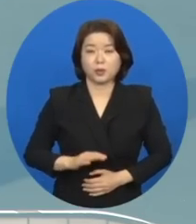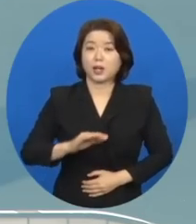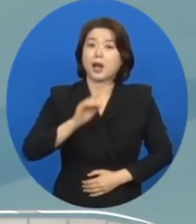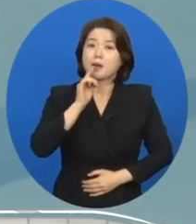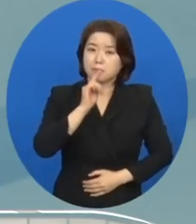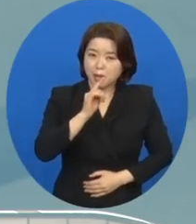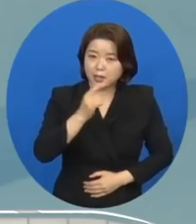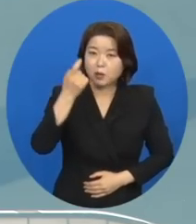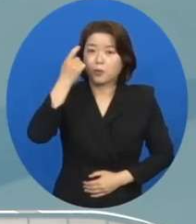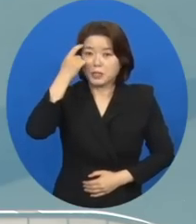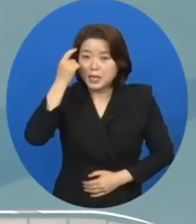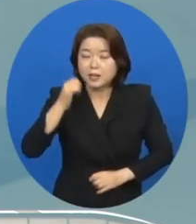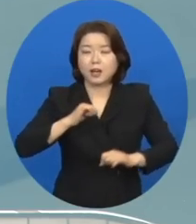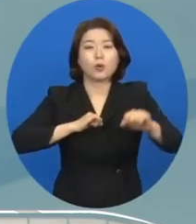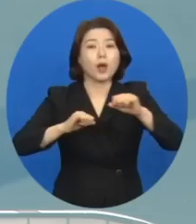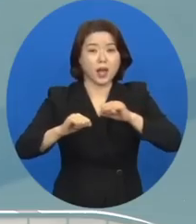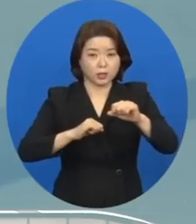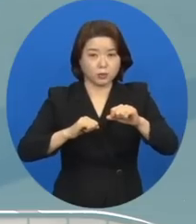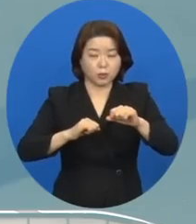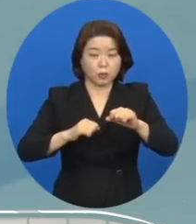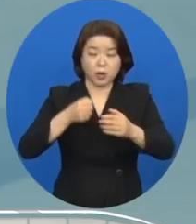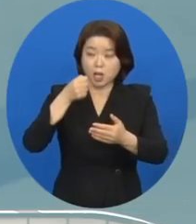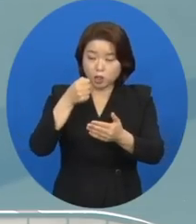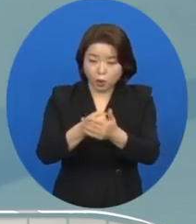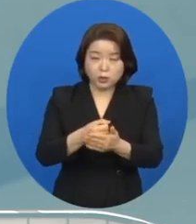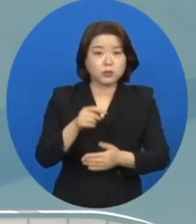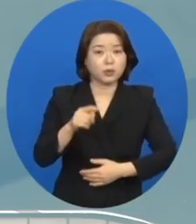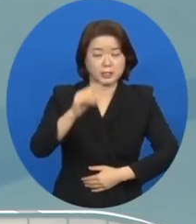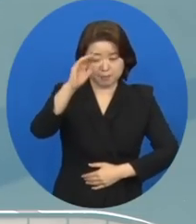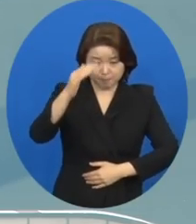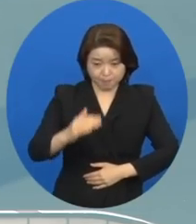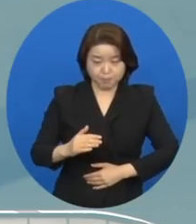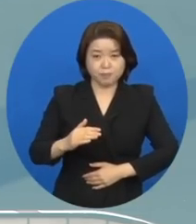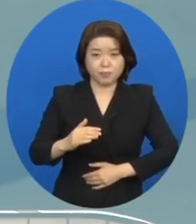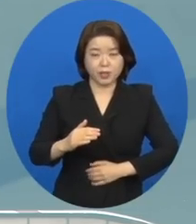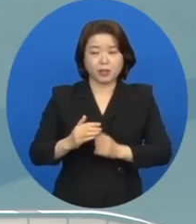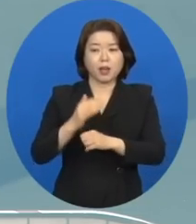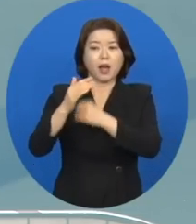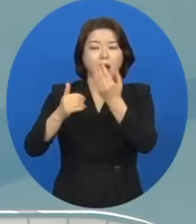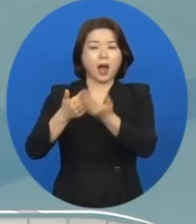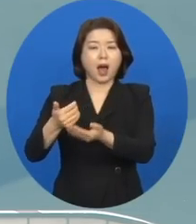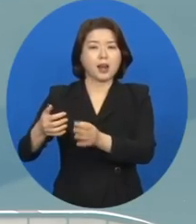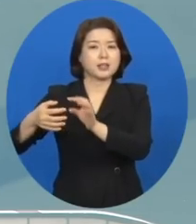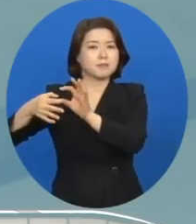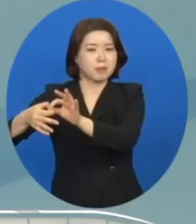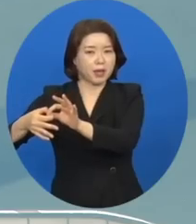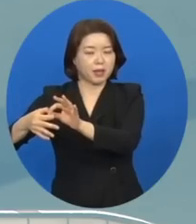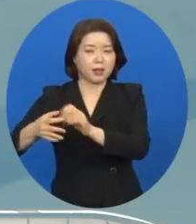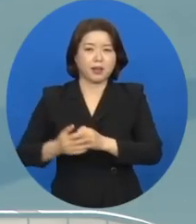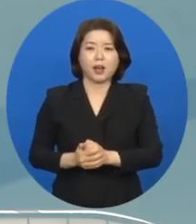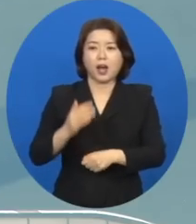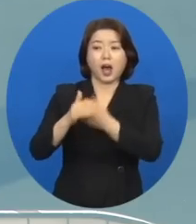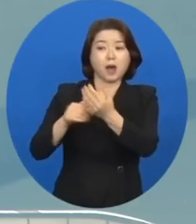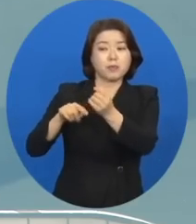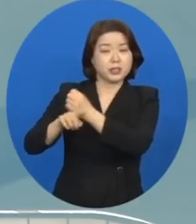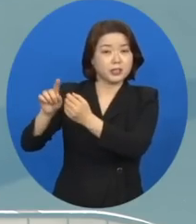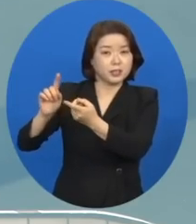생각하고 행동하고 결정하는 것이 하나님 편에 서서 하나님의 뜻대로